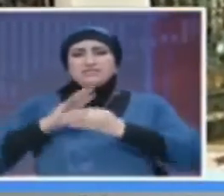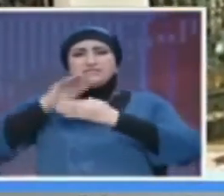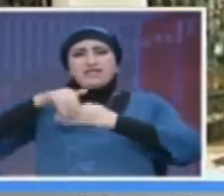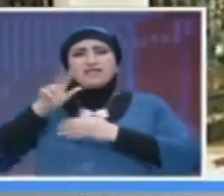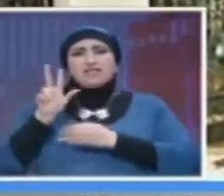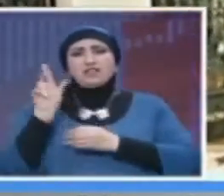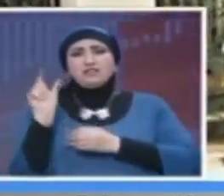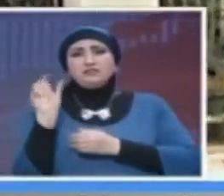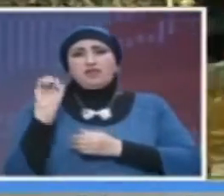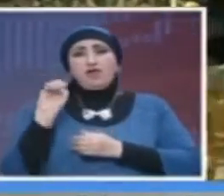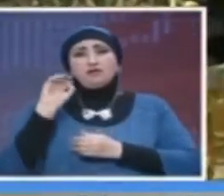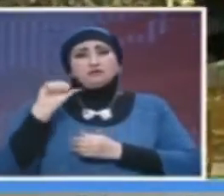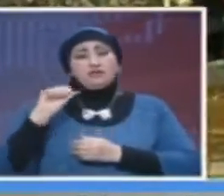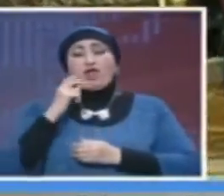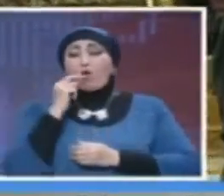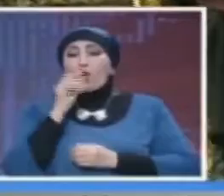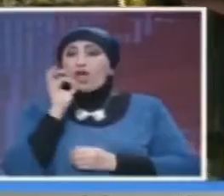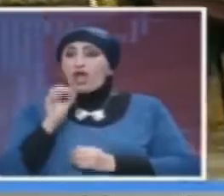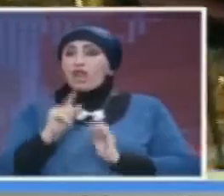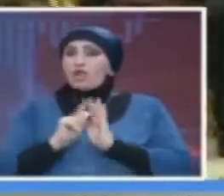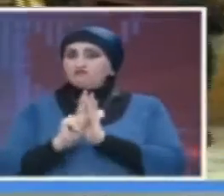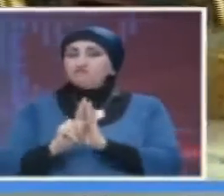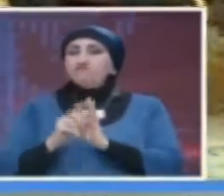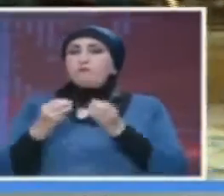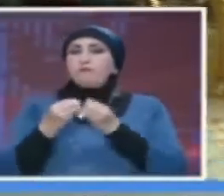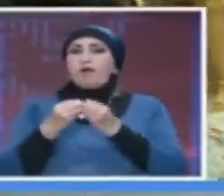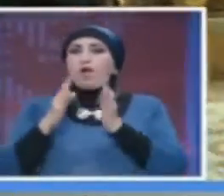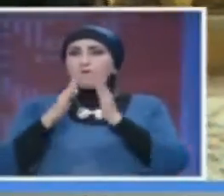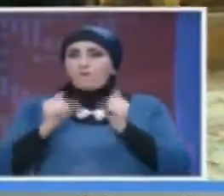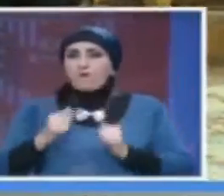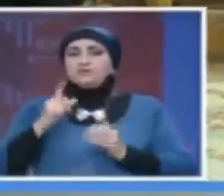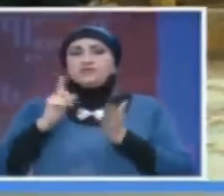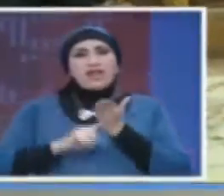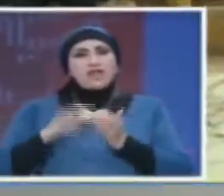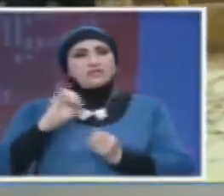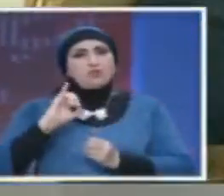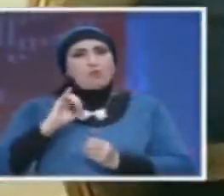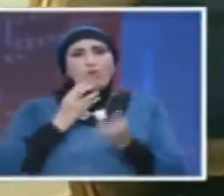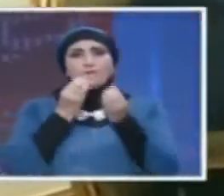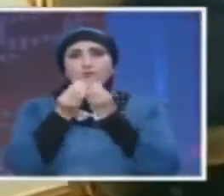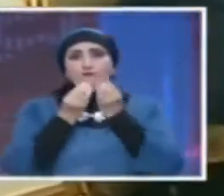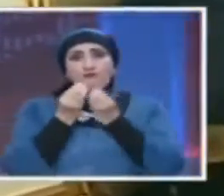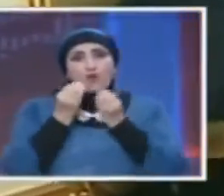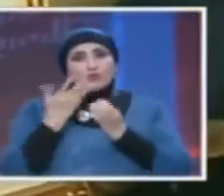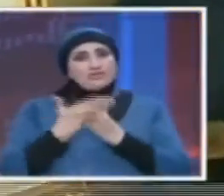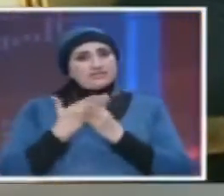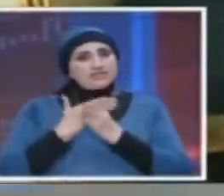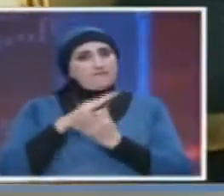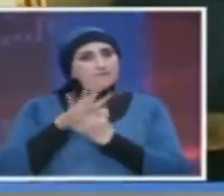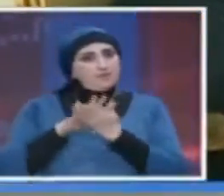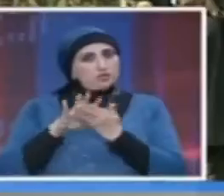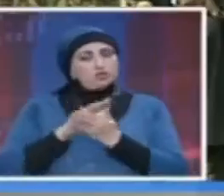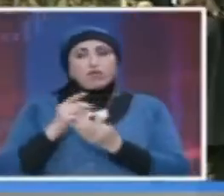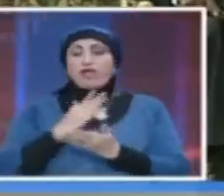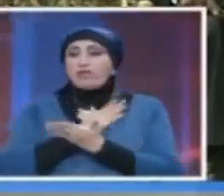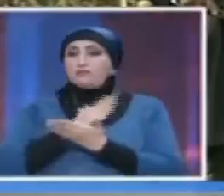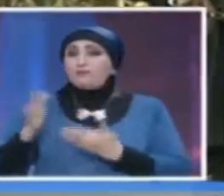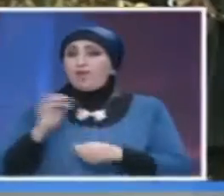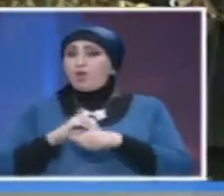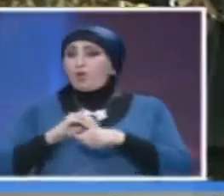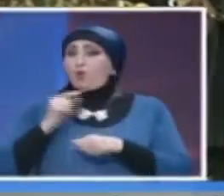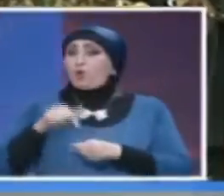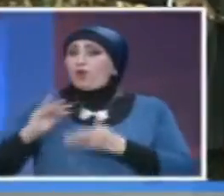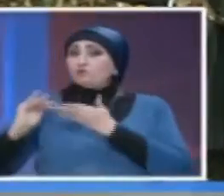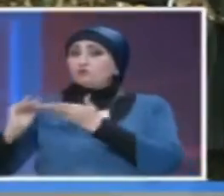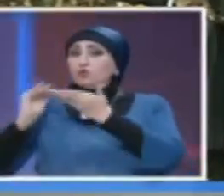أكد رئيس ناميبيا الأسبق على تأييد بلاده لمساعي مصر من خلال المفاوضات لحل تلك القضية على نحو